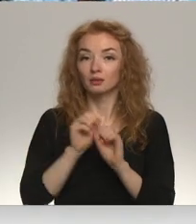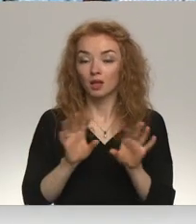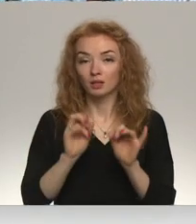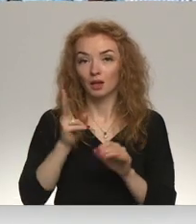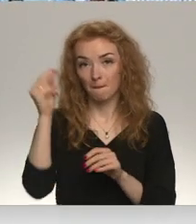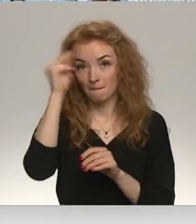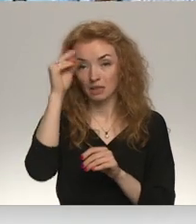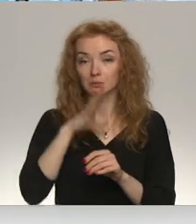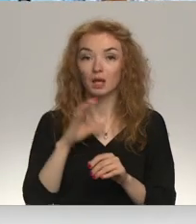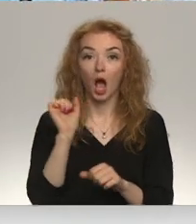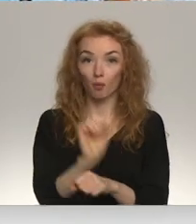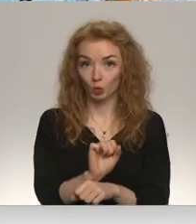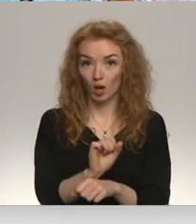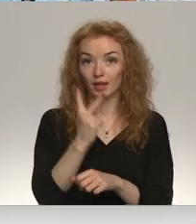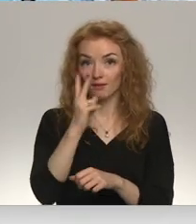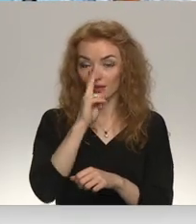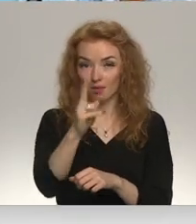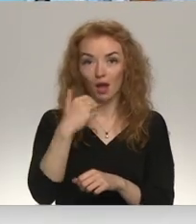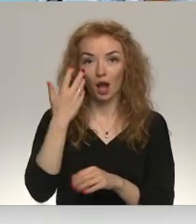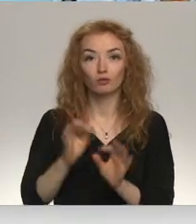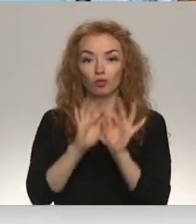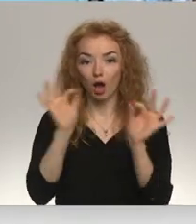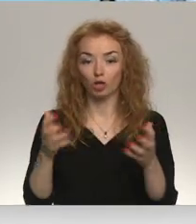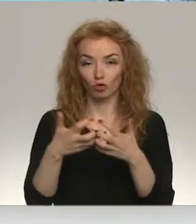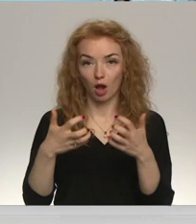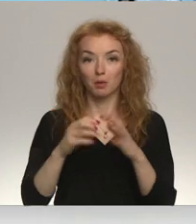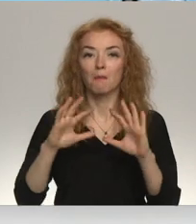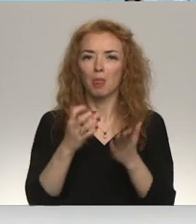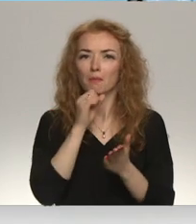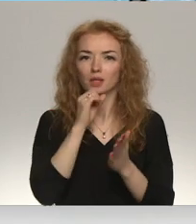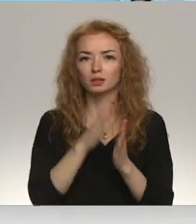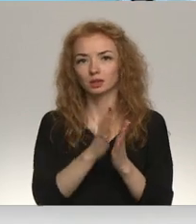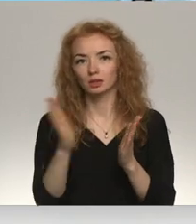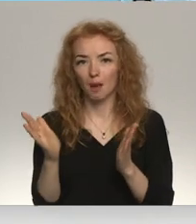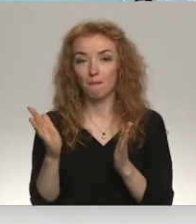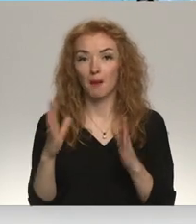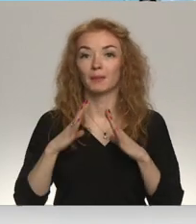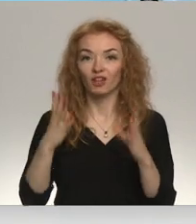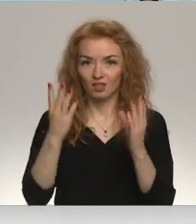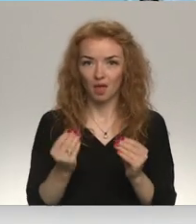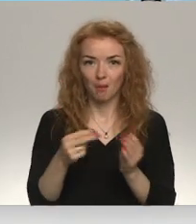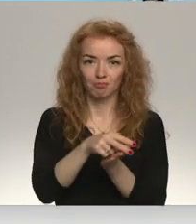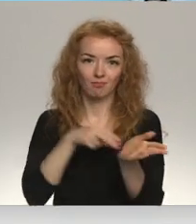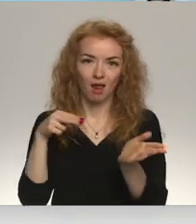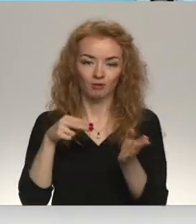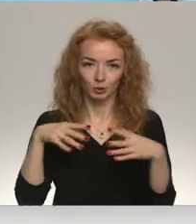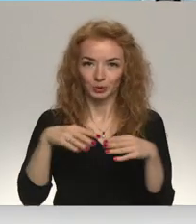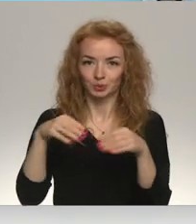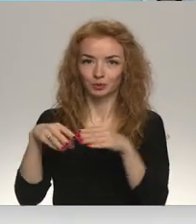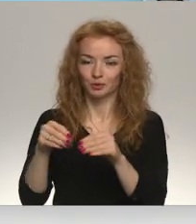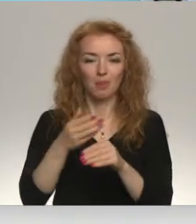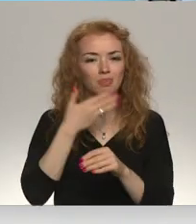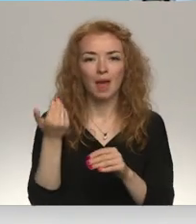Mums mācības bija apturētas divas nedēļas, kad sākās karš, bet pēc tam mēs to brīvdienās atstrādājām. Mums